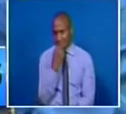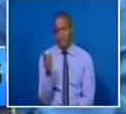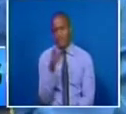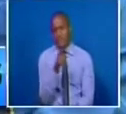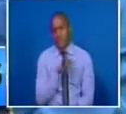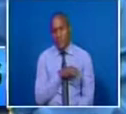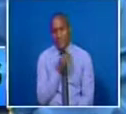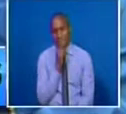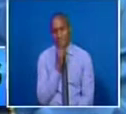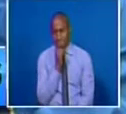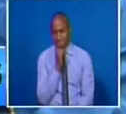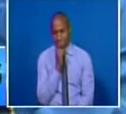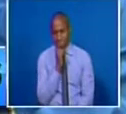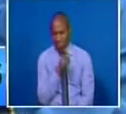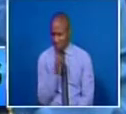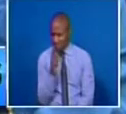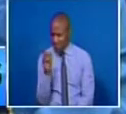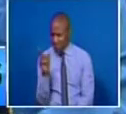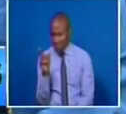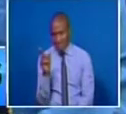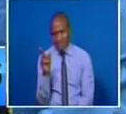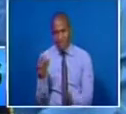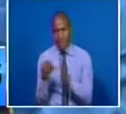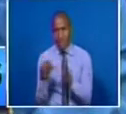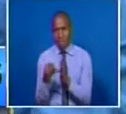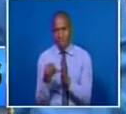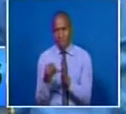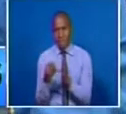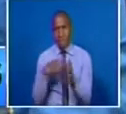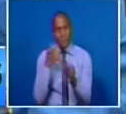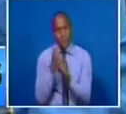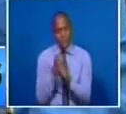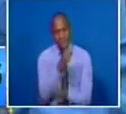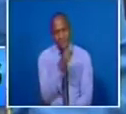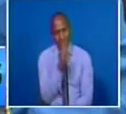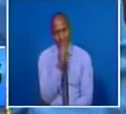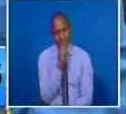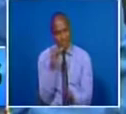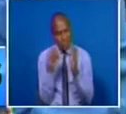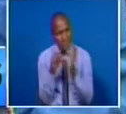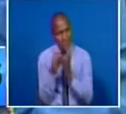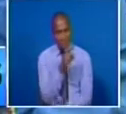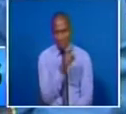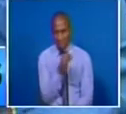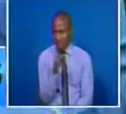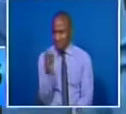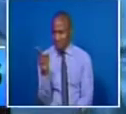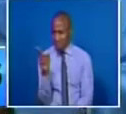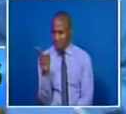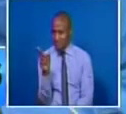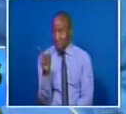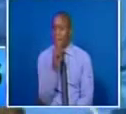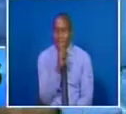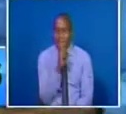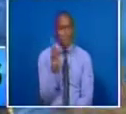ya wanawake, nimeangalia condition ya wafanyikazi. Nikaona kwamba haifai kwamba